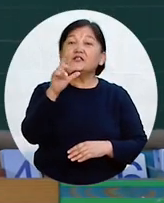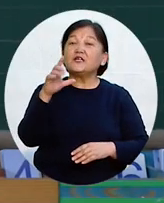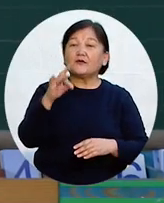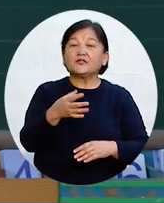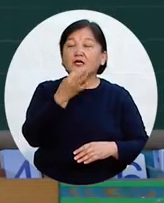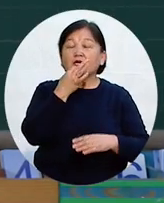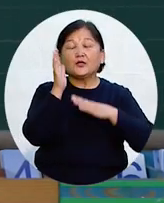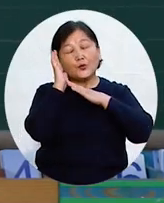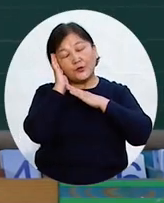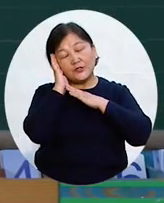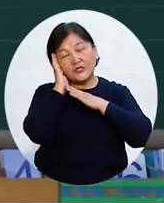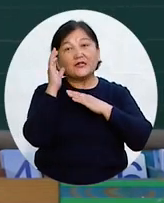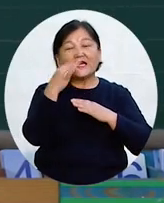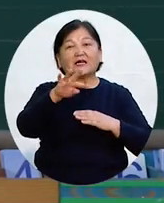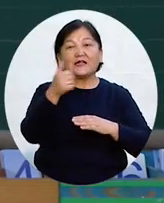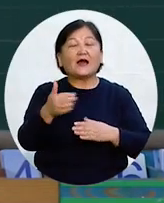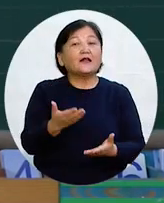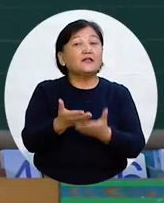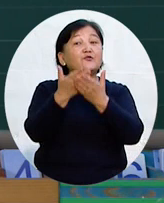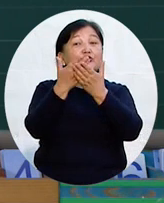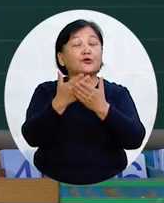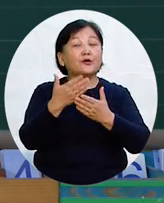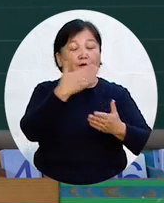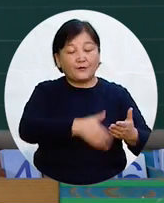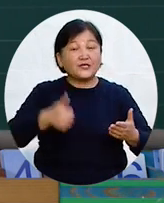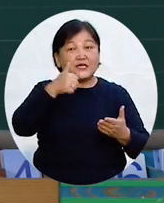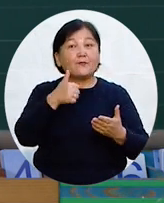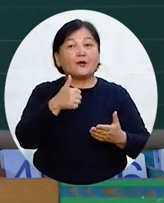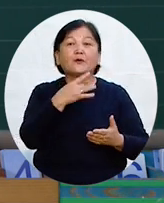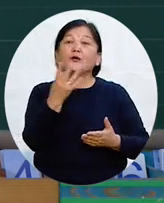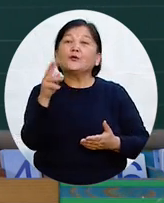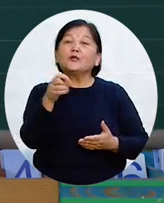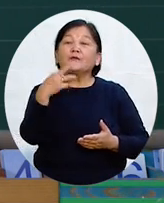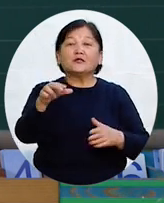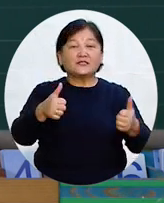унтаж дархлаагаа сайн дэмжээрэй. Дархлаа сайн бол эрүүл мэнд сайн, эрүүл мэнд сайн